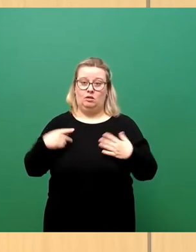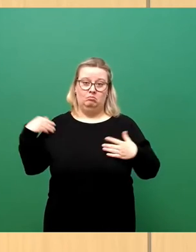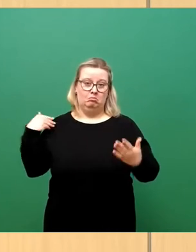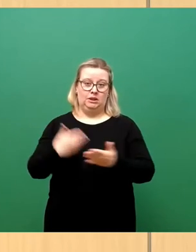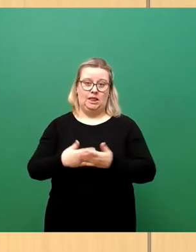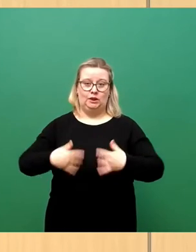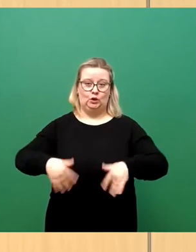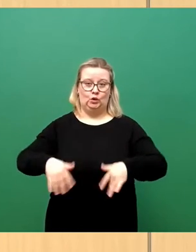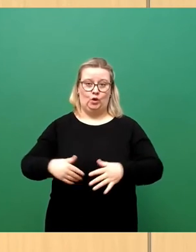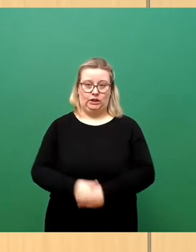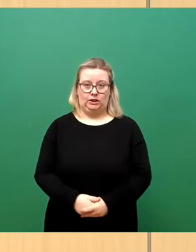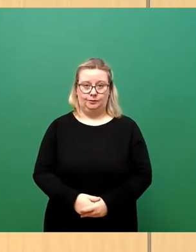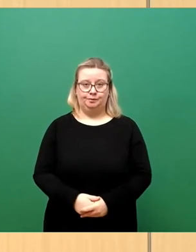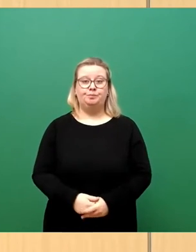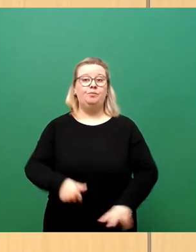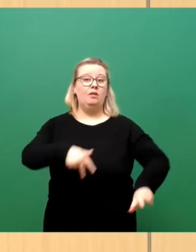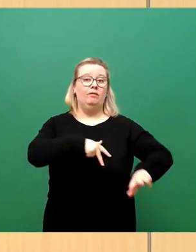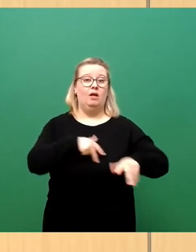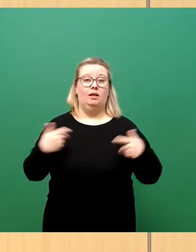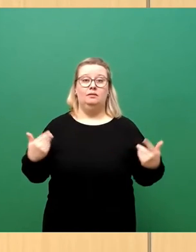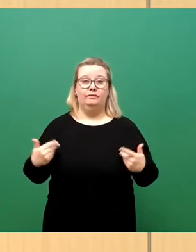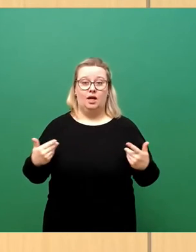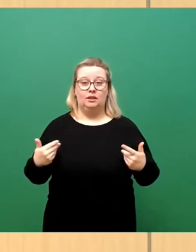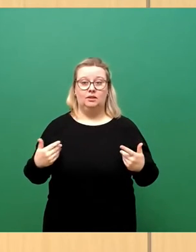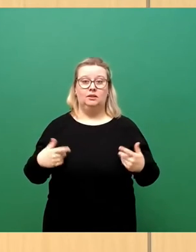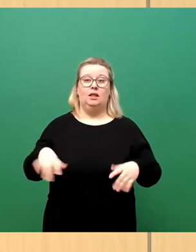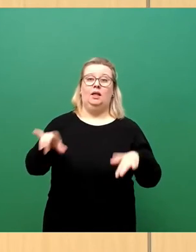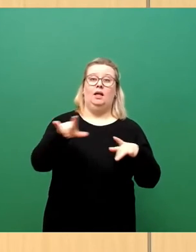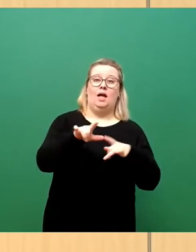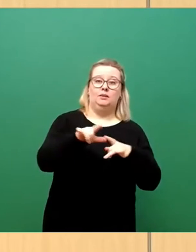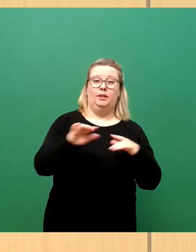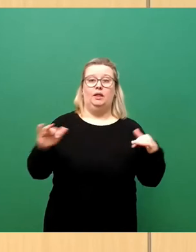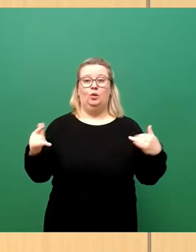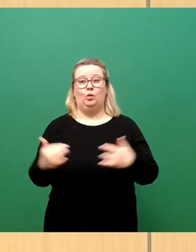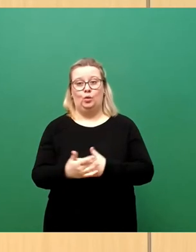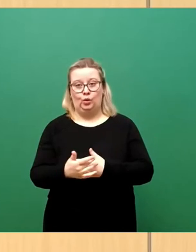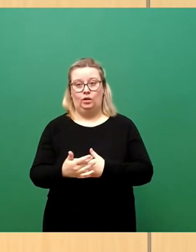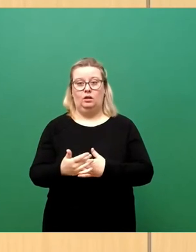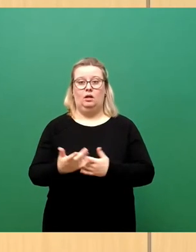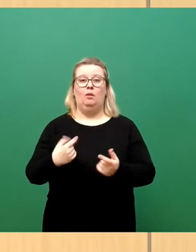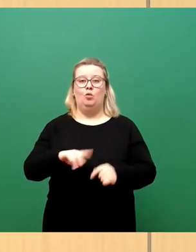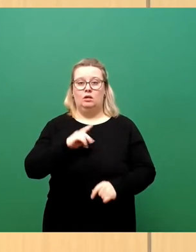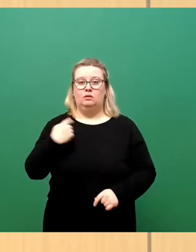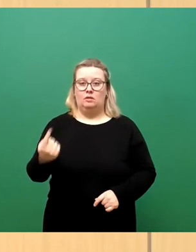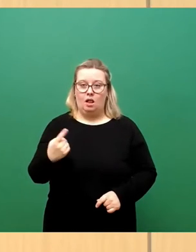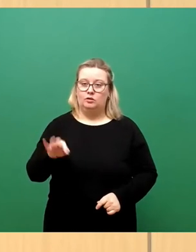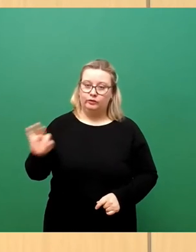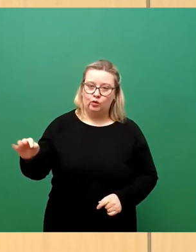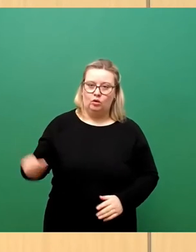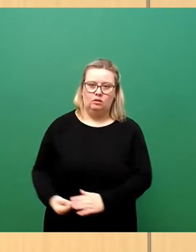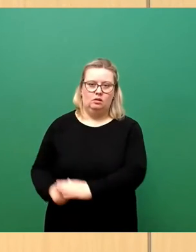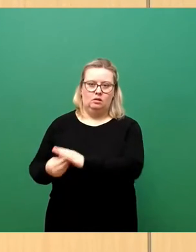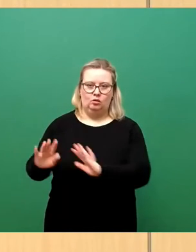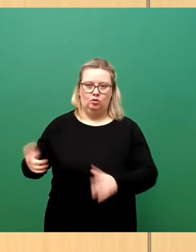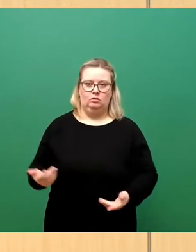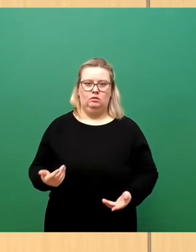nicht gehört. Die Wahrheit ist doch, dass SPD und Grüne hier für RGRO die Kartoffeln aus dem Feuer holen. Und